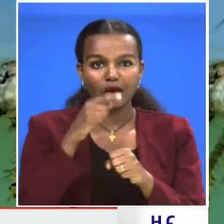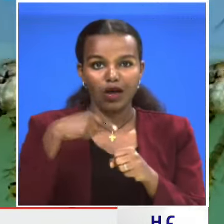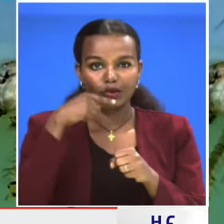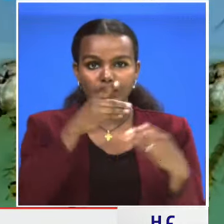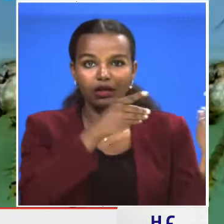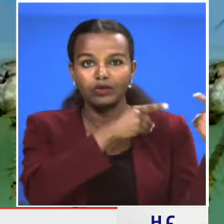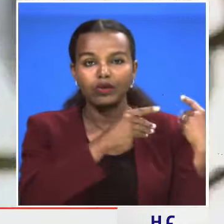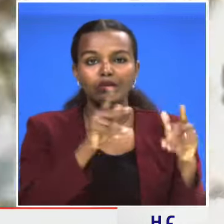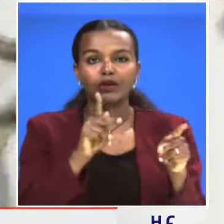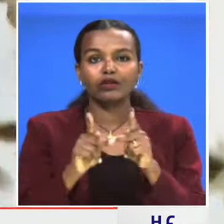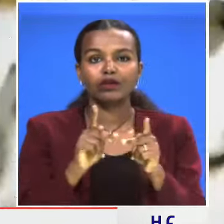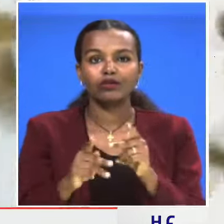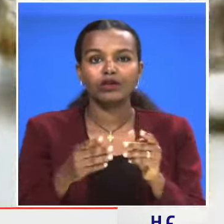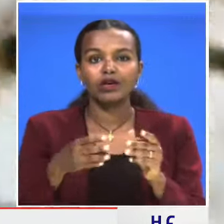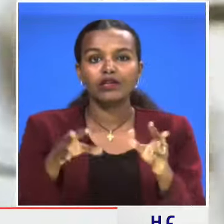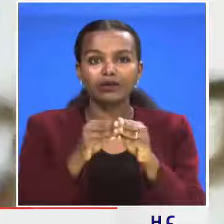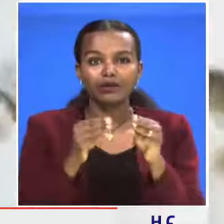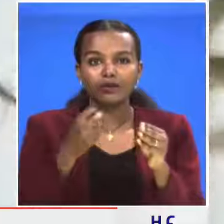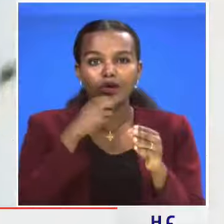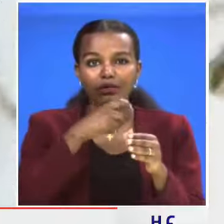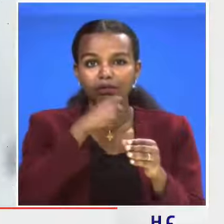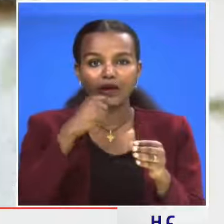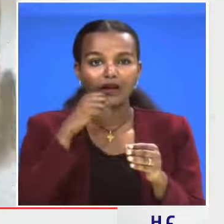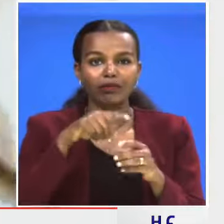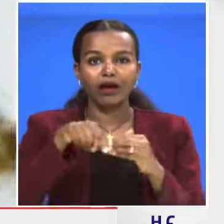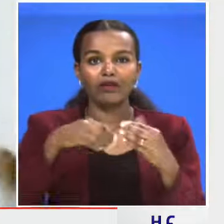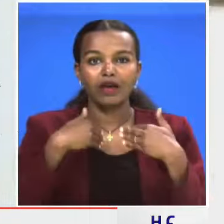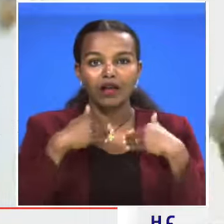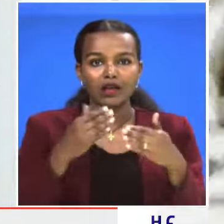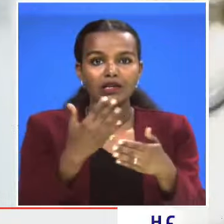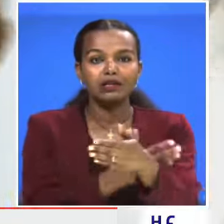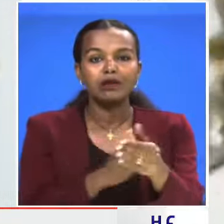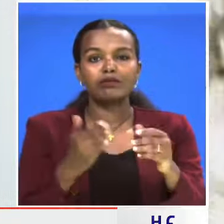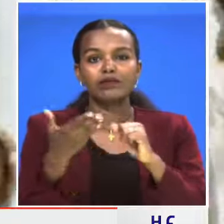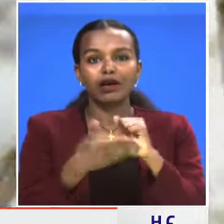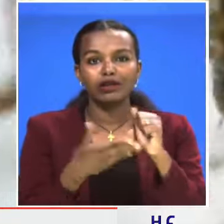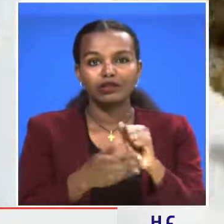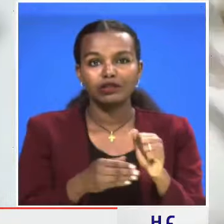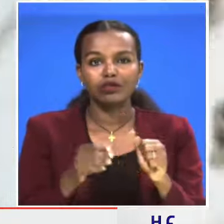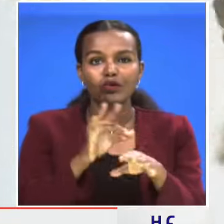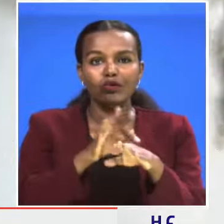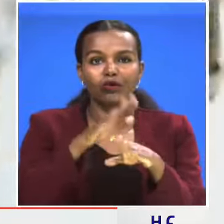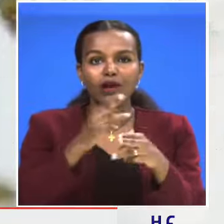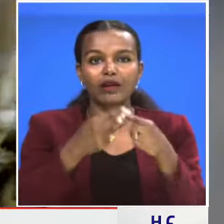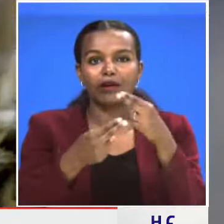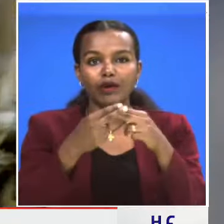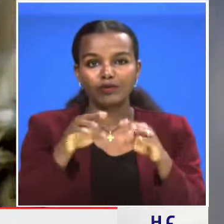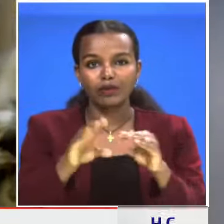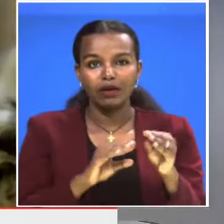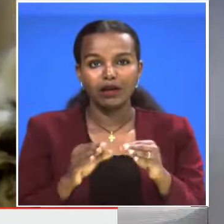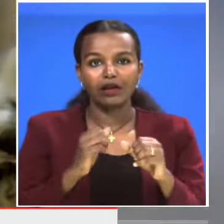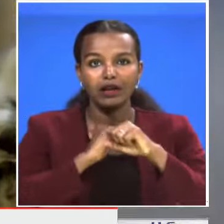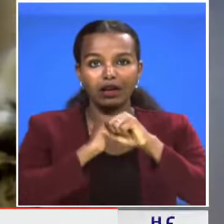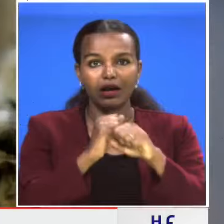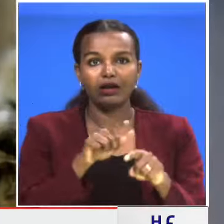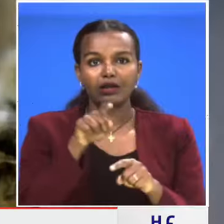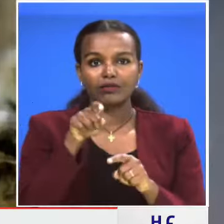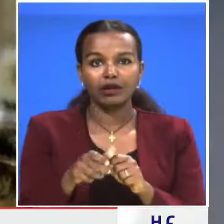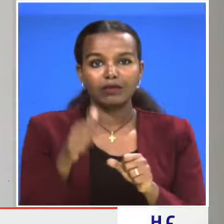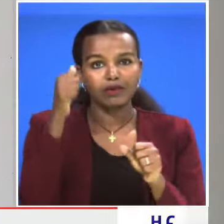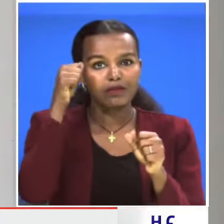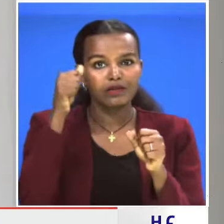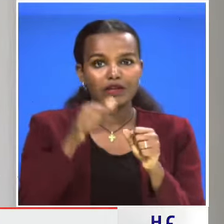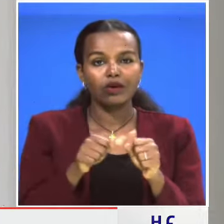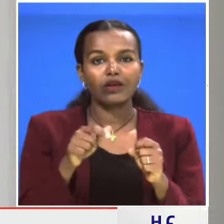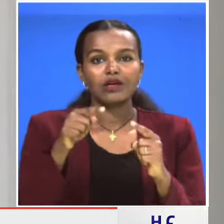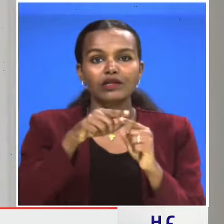ዳይሬክተሯ ህብረተሰቡ ያቆረው ውሃን በማድረቅና በአካባቢ ያለን ሳር በማጨድ ወባ አስተላላፊ ትንኝ እንዳትራባ በማድረግ ሊከላከል እንደሚገባ አሳስበዋል።